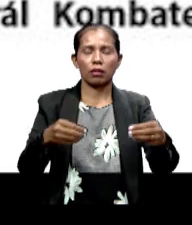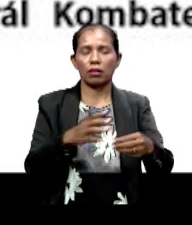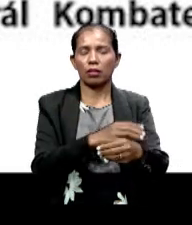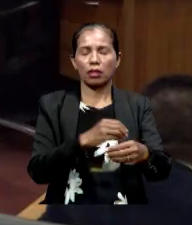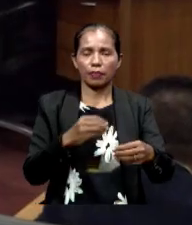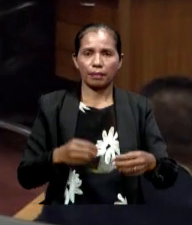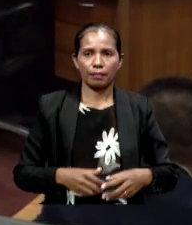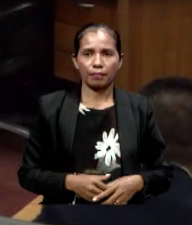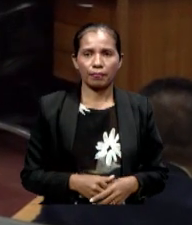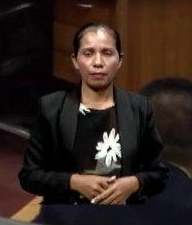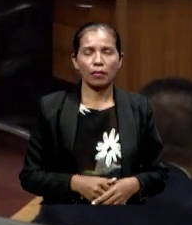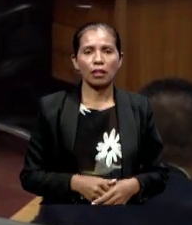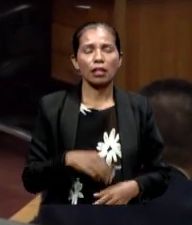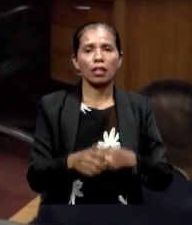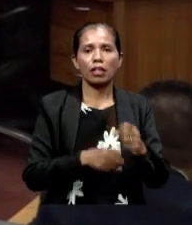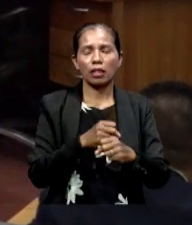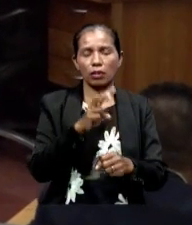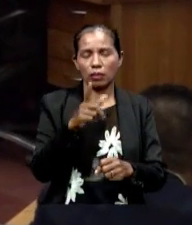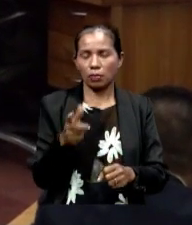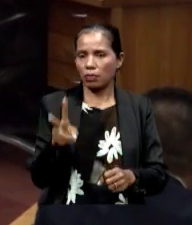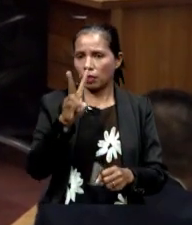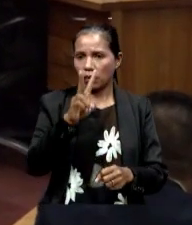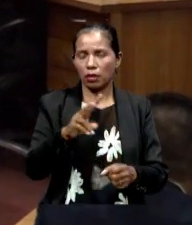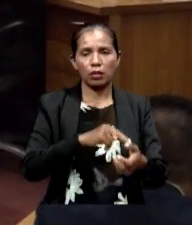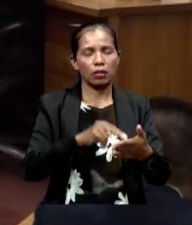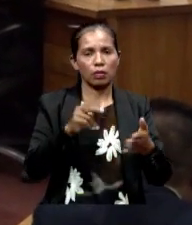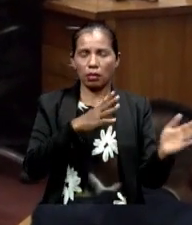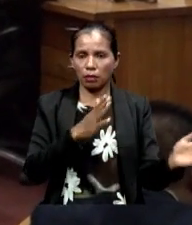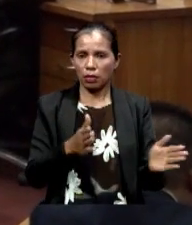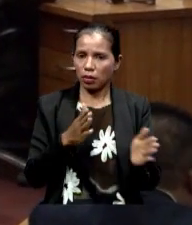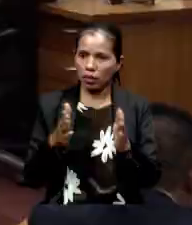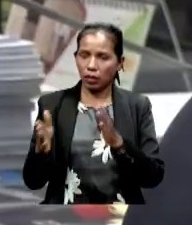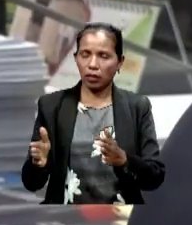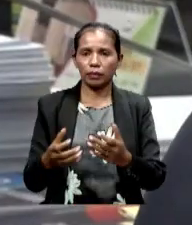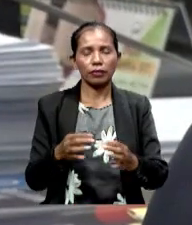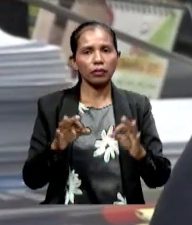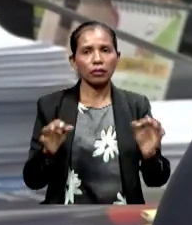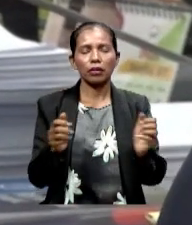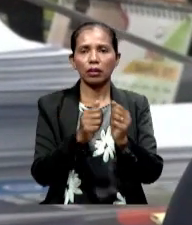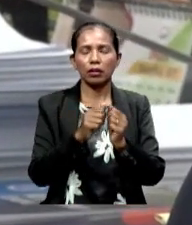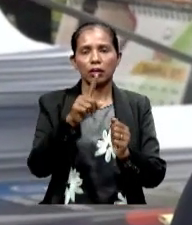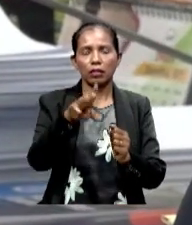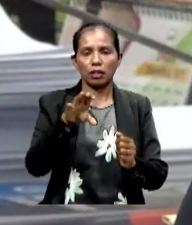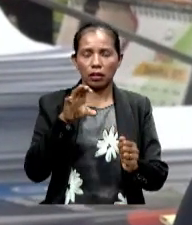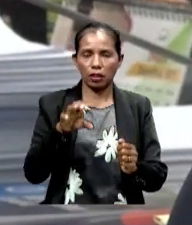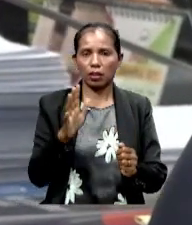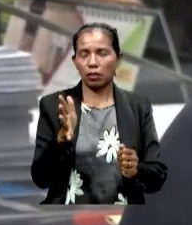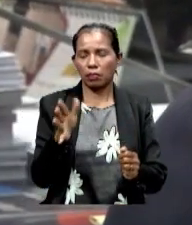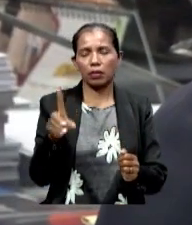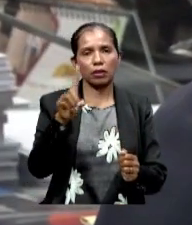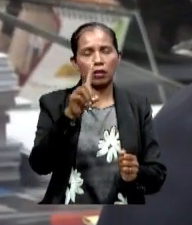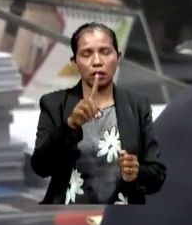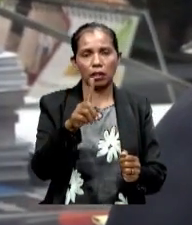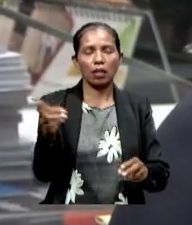mente. Alenene yatinang ring roron resin rua, numero si prosesu encerrado sira hamutuk atusida limanu resing ida